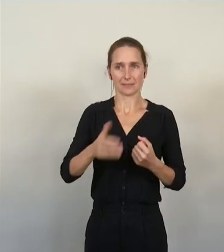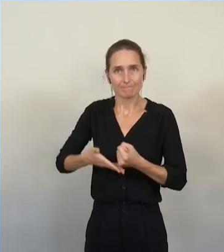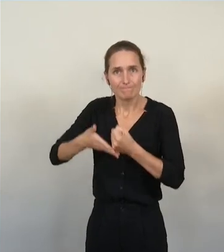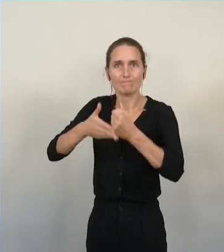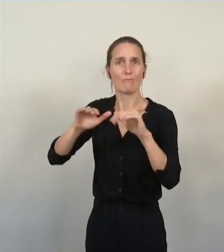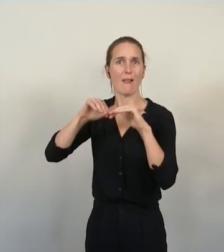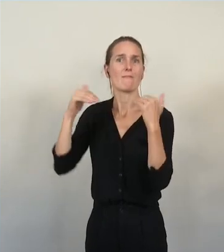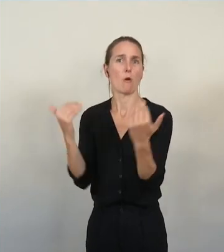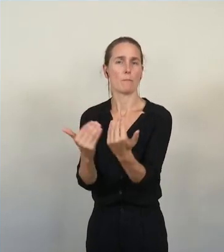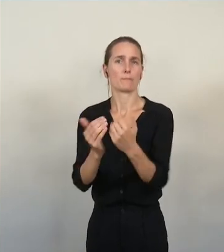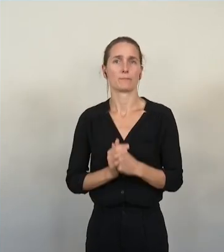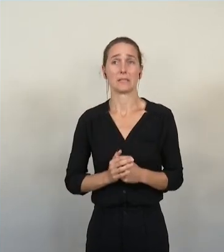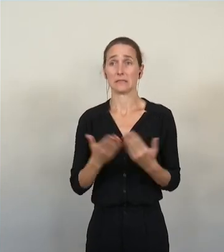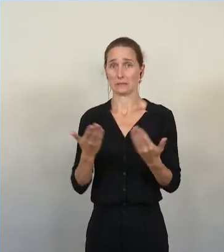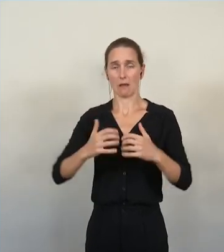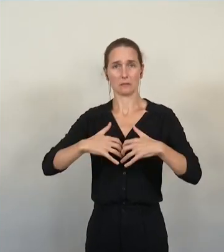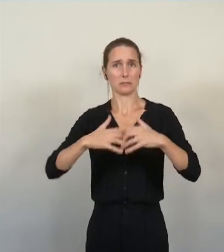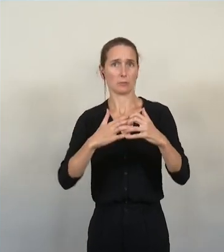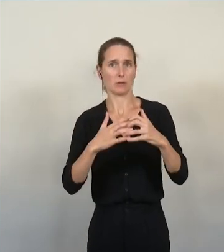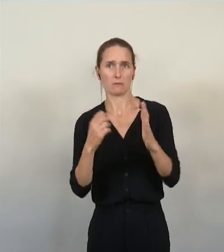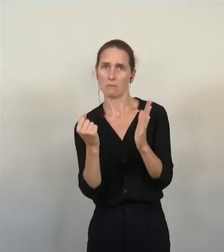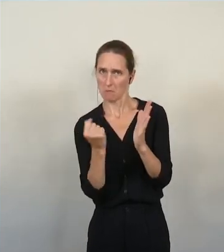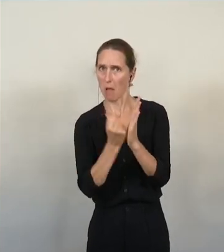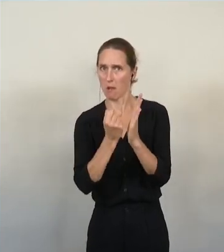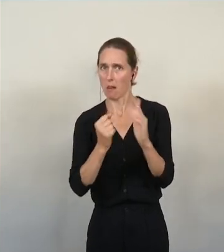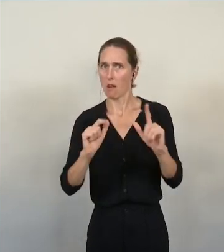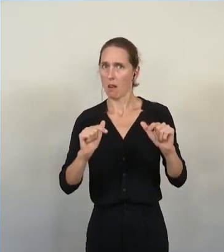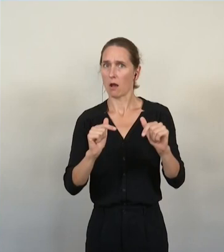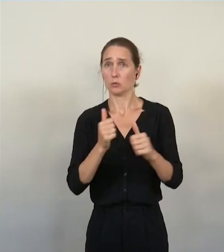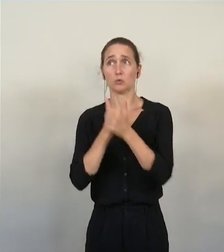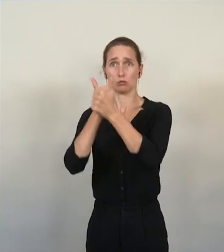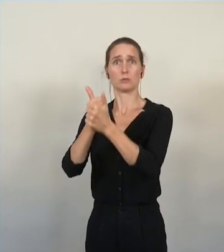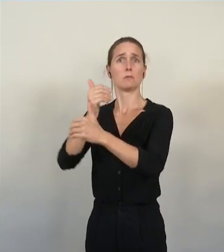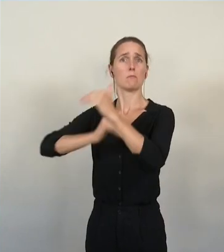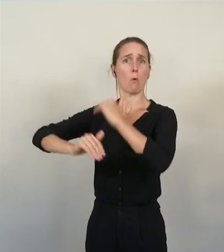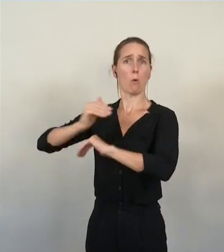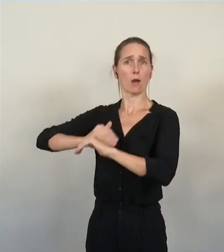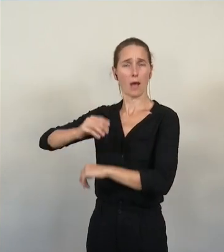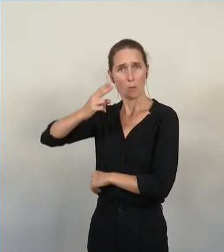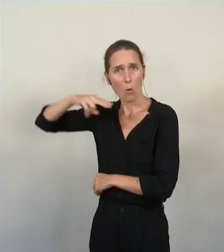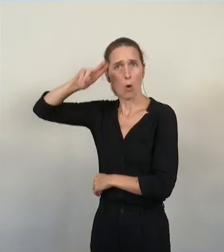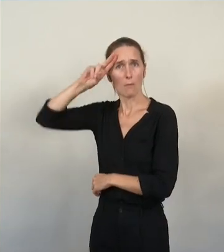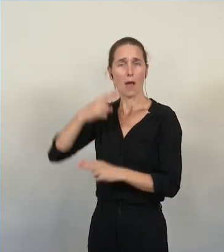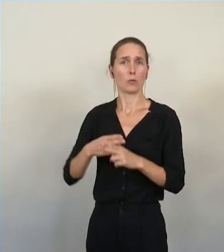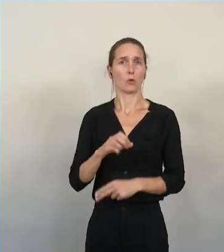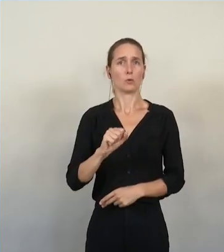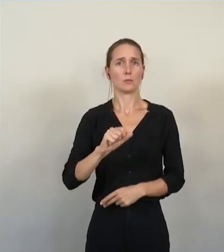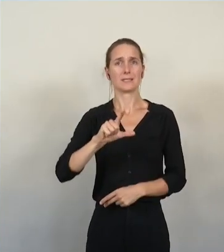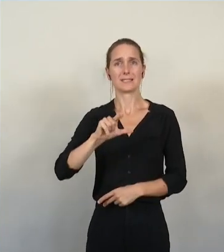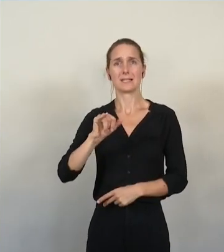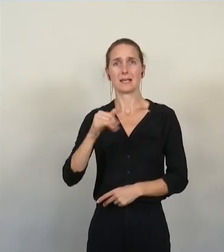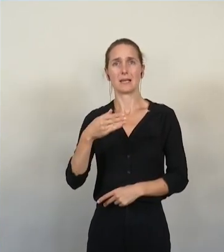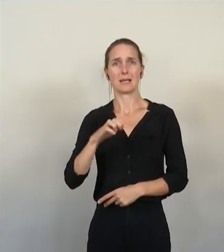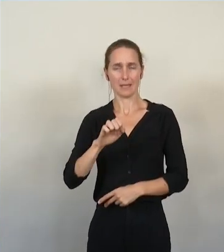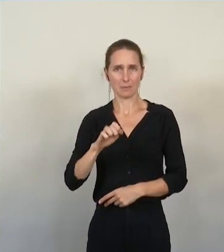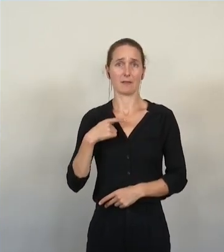ce dispositif qui est labilisé au niveau d'unun dans le cadre d'un programme européen qu'on appelle slim le service local d'intervention pour la maîtrise